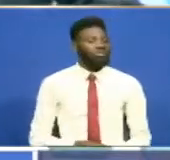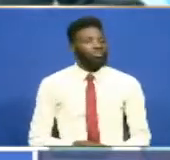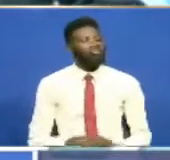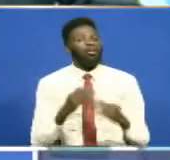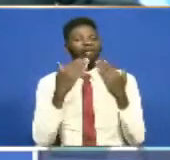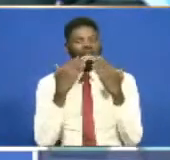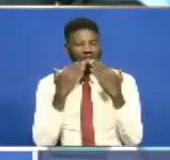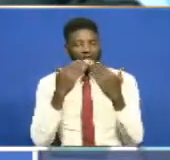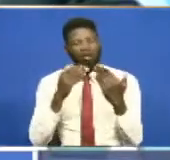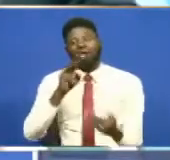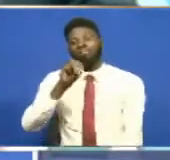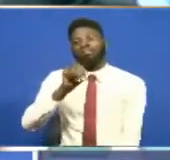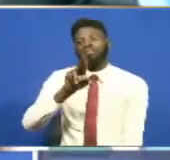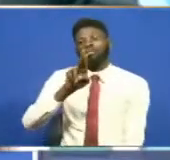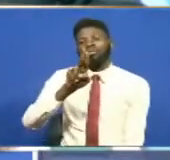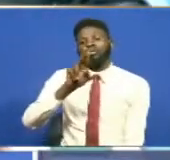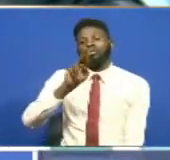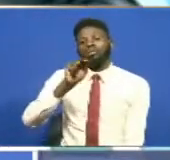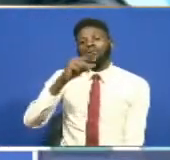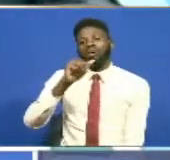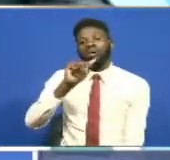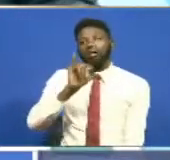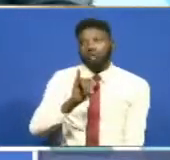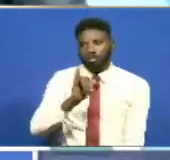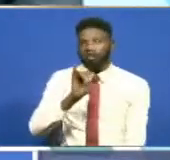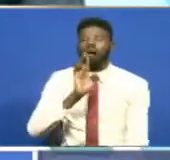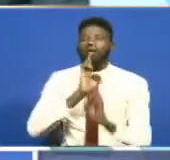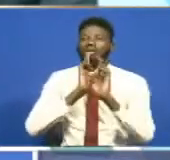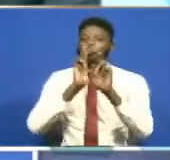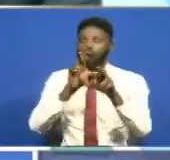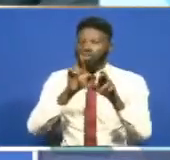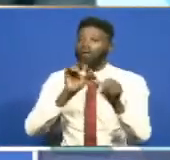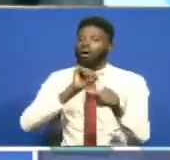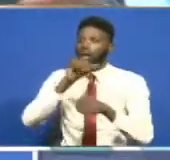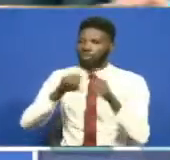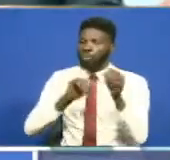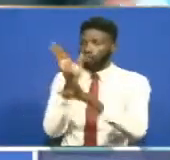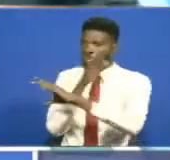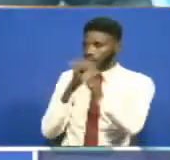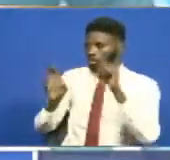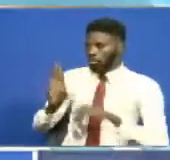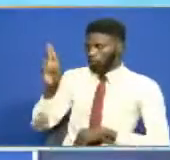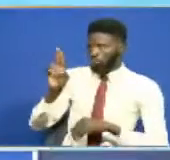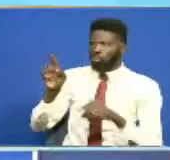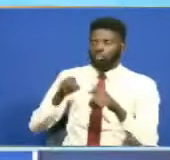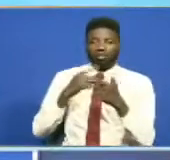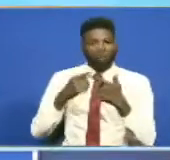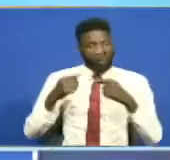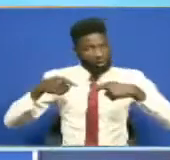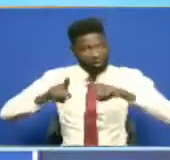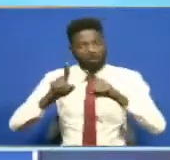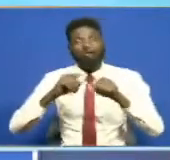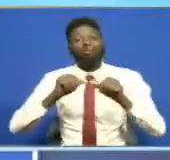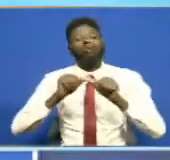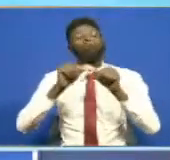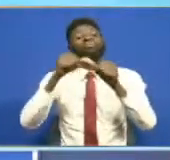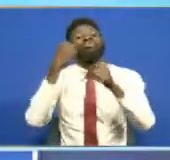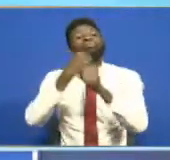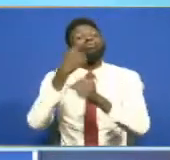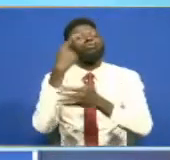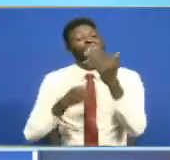Shukran sana Gladys Mungai kwa ripoti hiyo kuhusu Rais Uhuru Kenyatta na yale ambayo anazidi kufanya katika eneo hilo